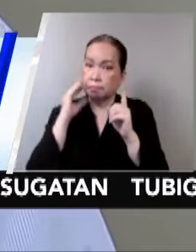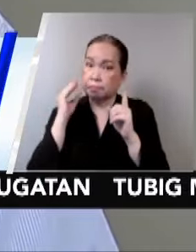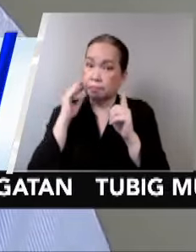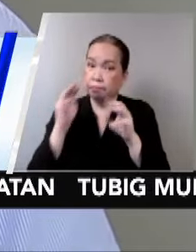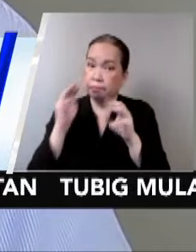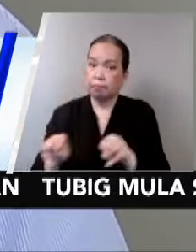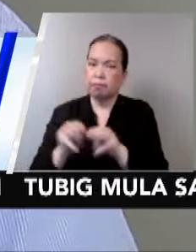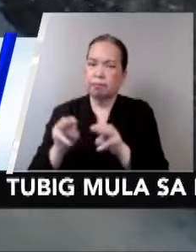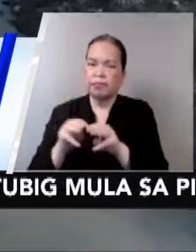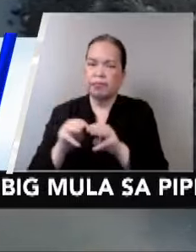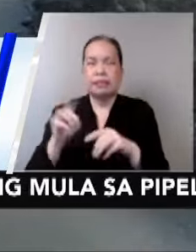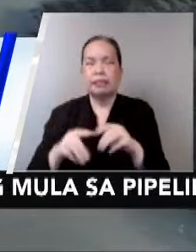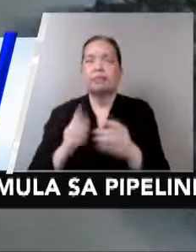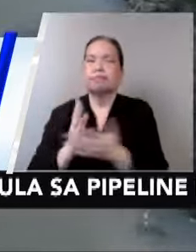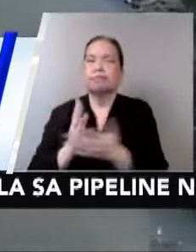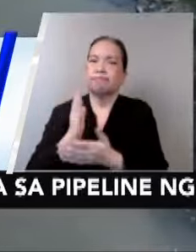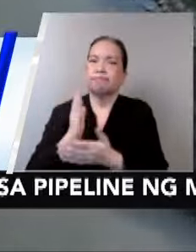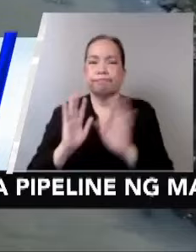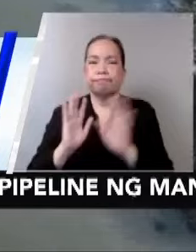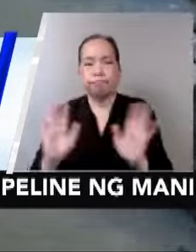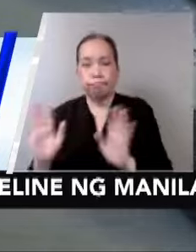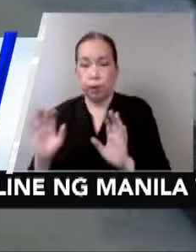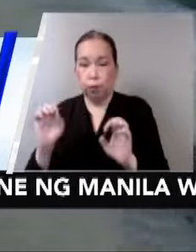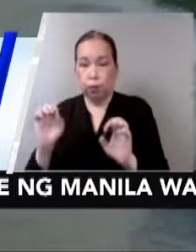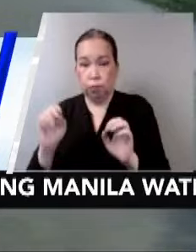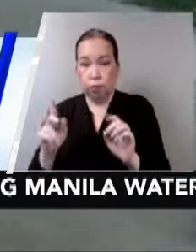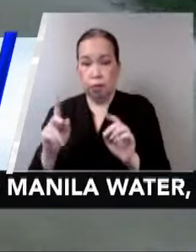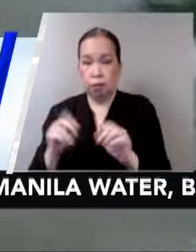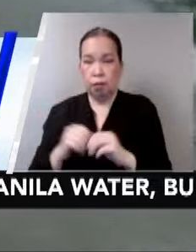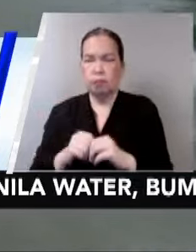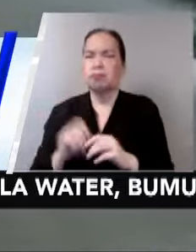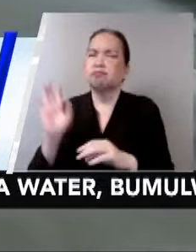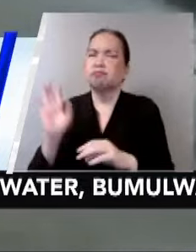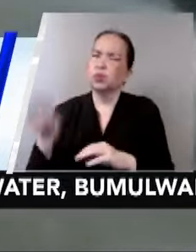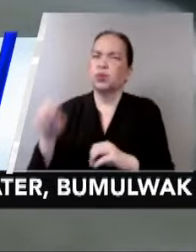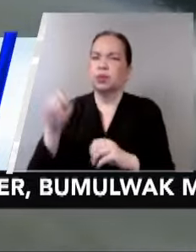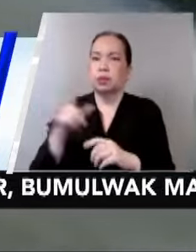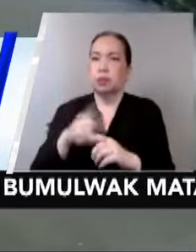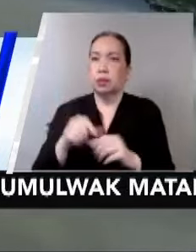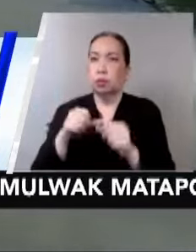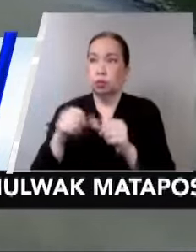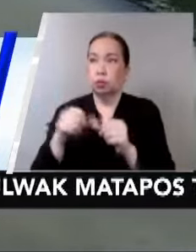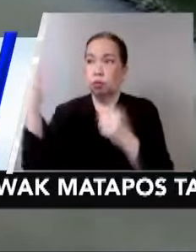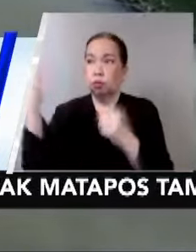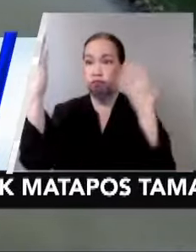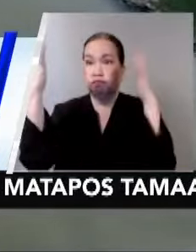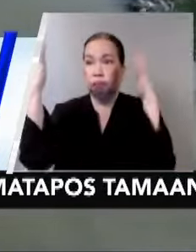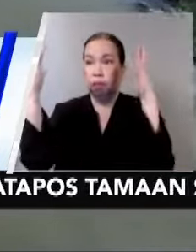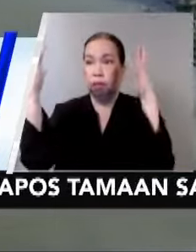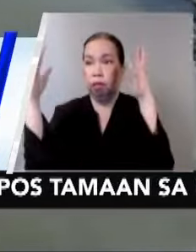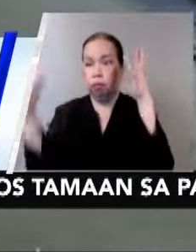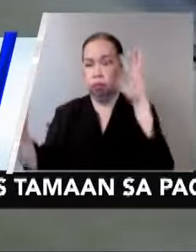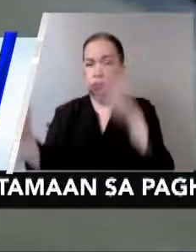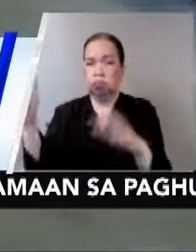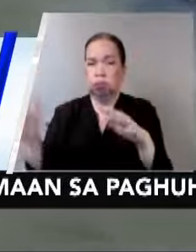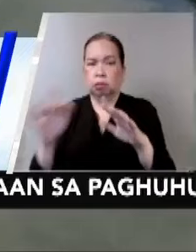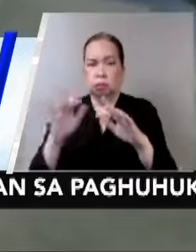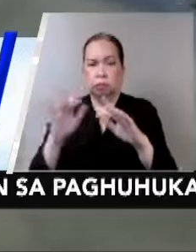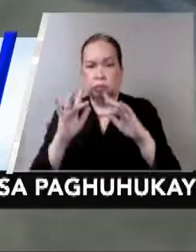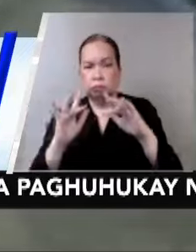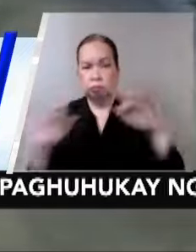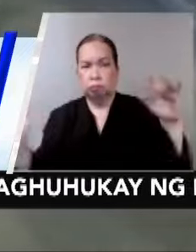at maging complacent. Kung patuloy na nakakalbot, nawawala yung kagubutan dun sa taas ng kabundukang